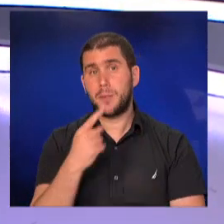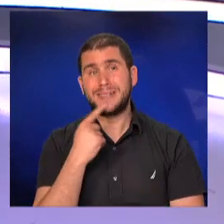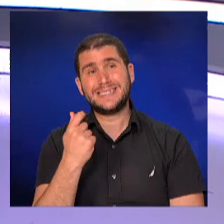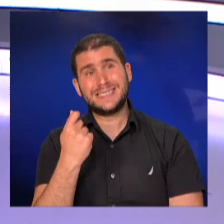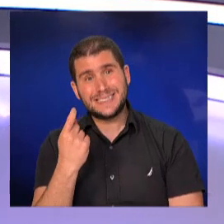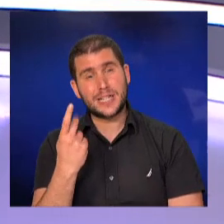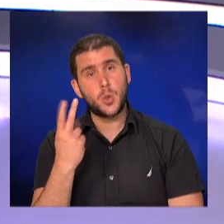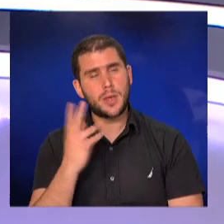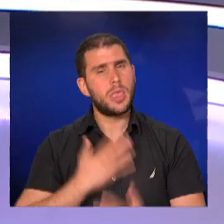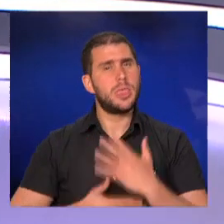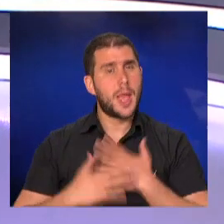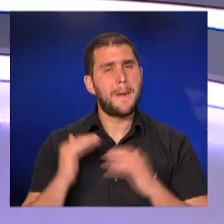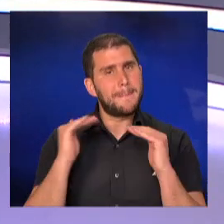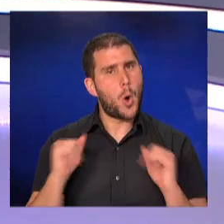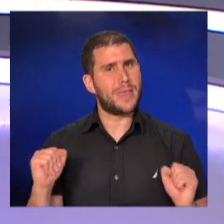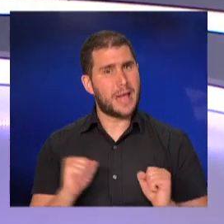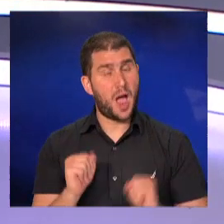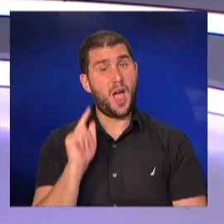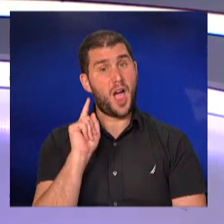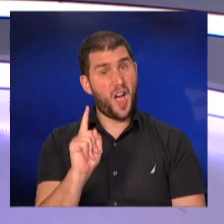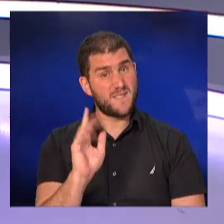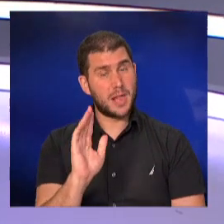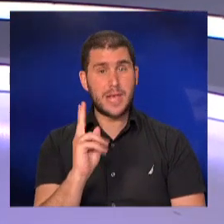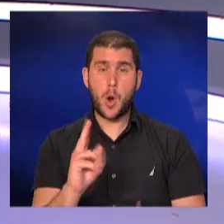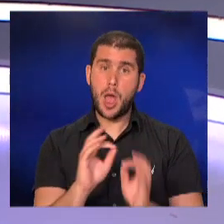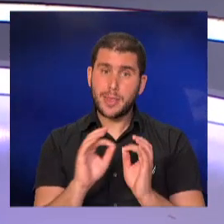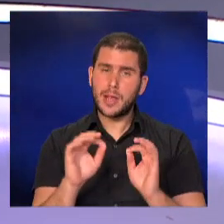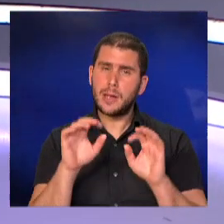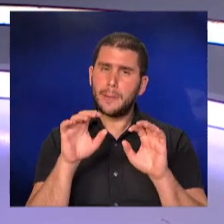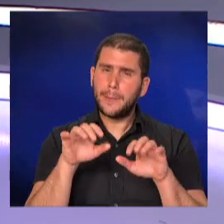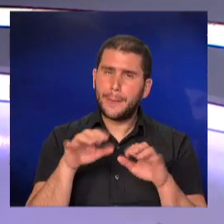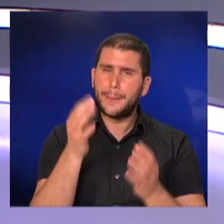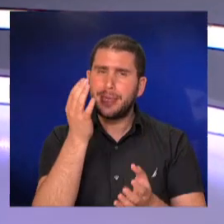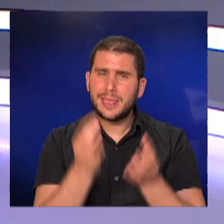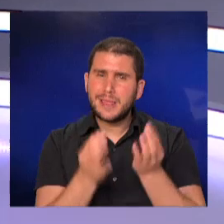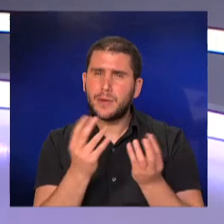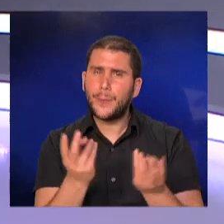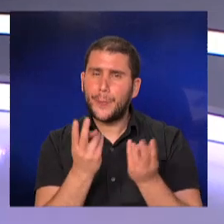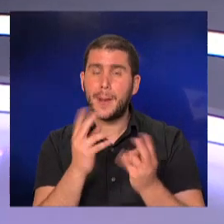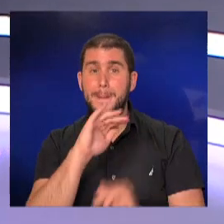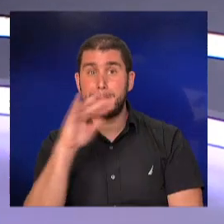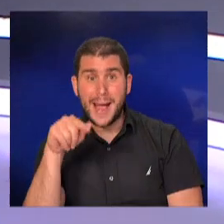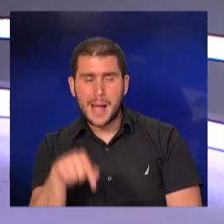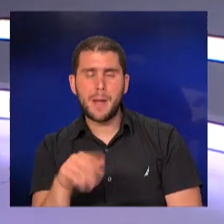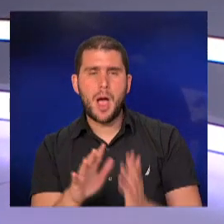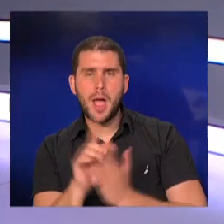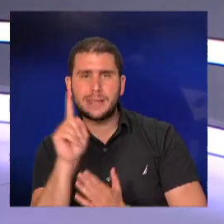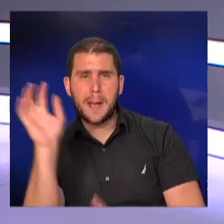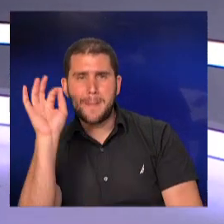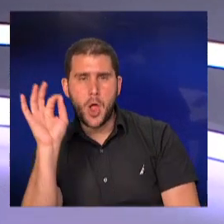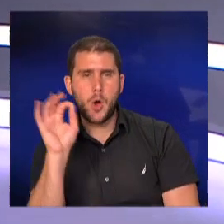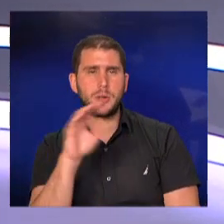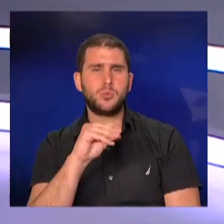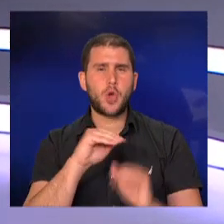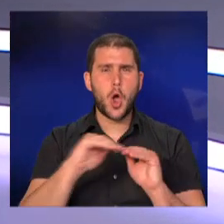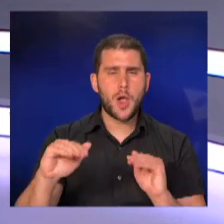קצת יותר נעים, פחות קר, אבל כן יכול להתחיל לרדת איזשהו טפטוף קל. בערים אנחנו מדברים על 11 מעלות, לאורך מישור